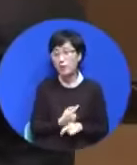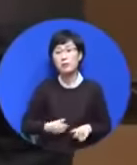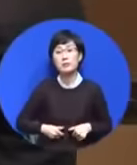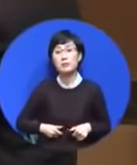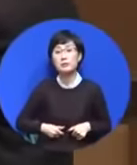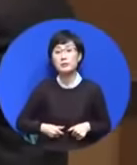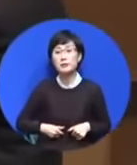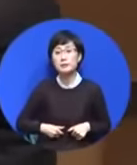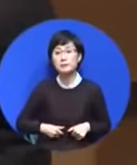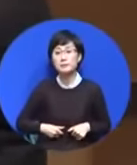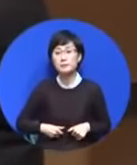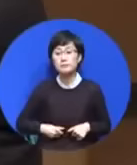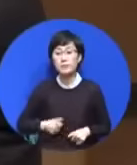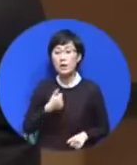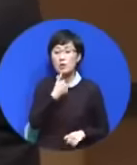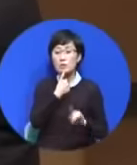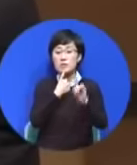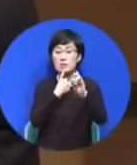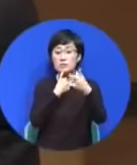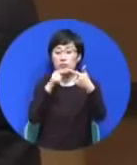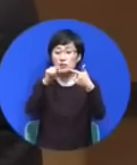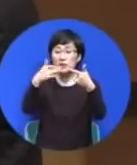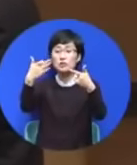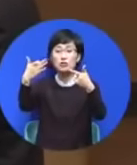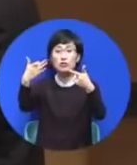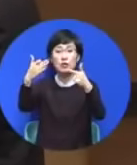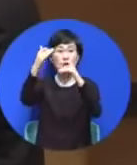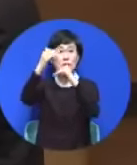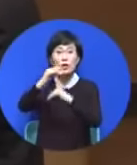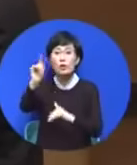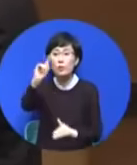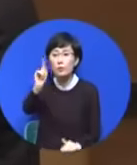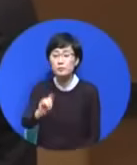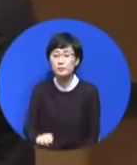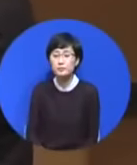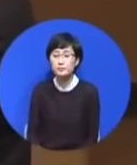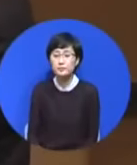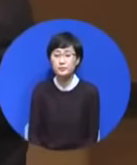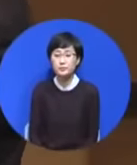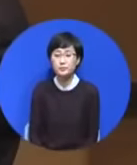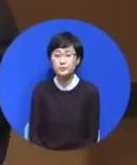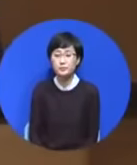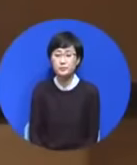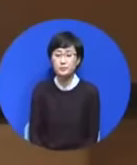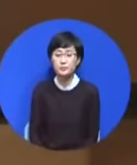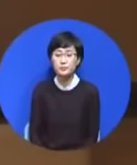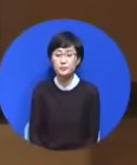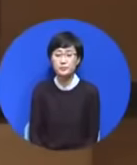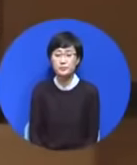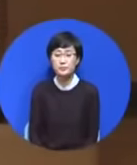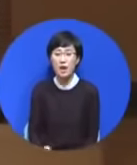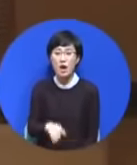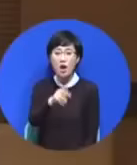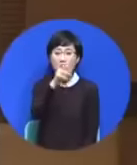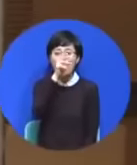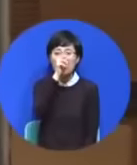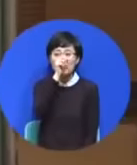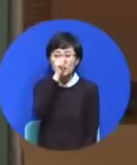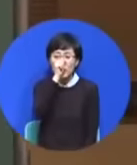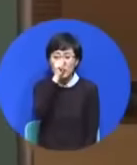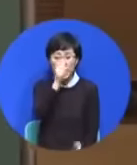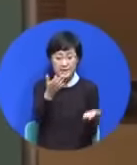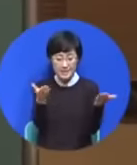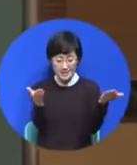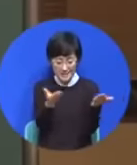바꾸라 로마서 16장 19절에 뭐라고 돼 있는 줄 압니까 선한 일에